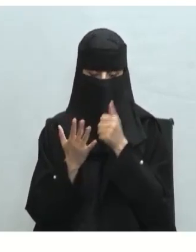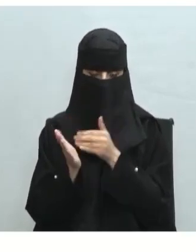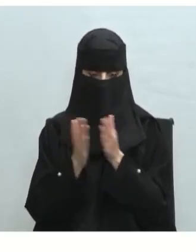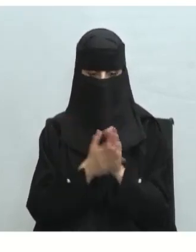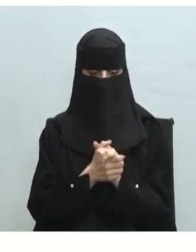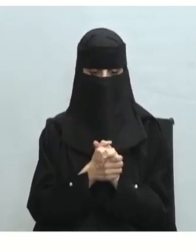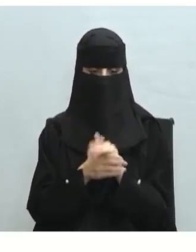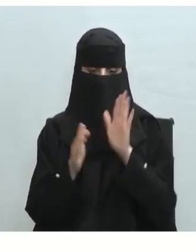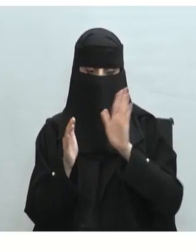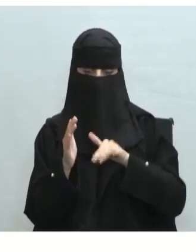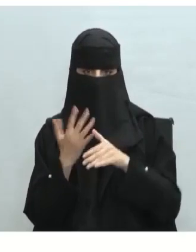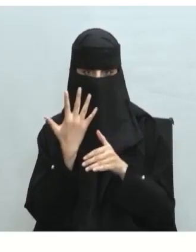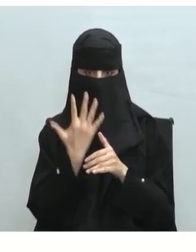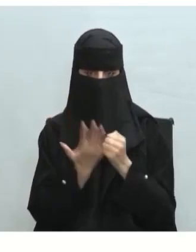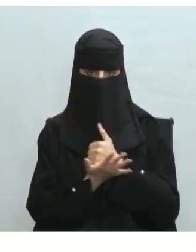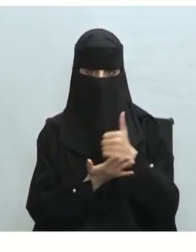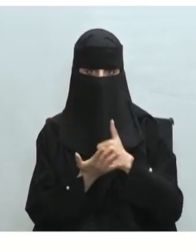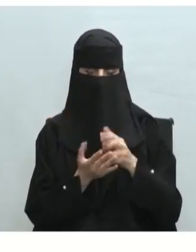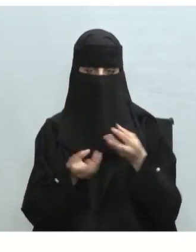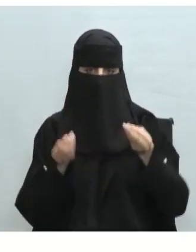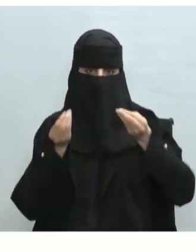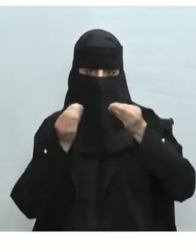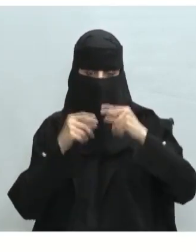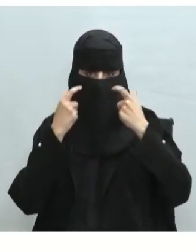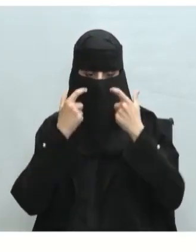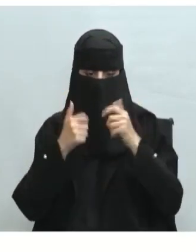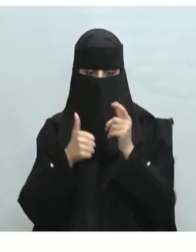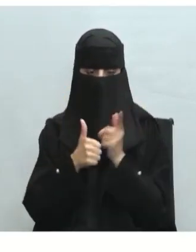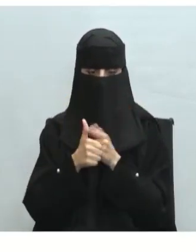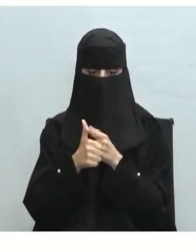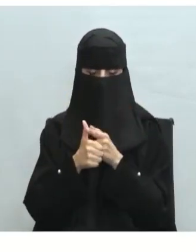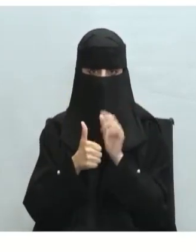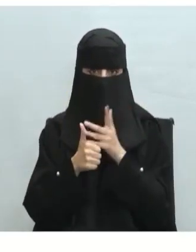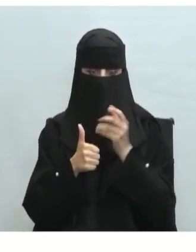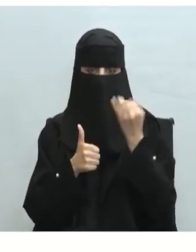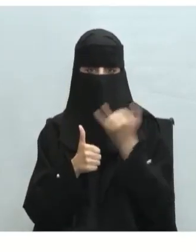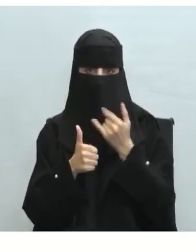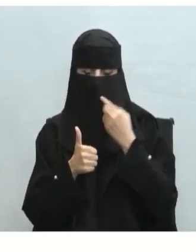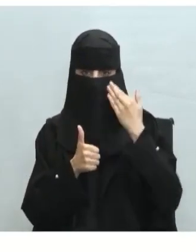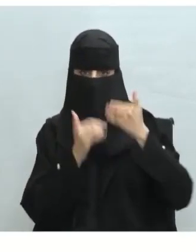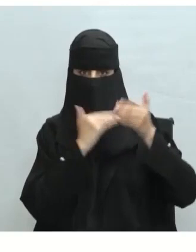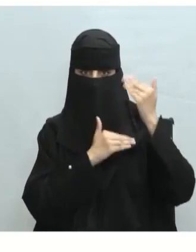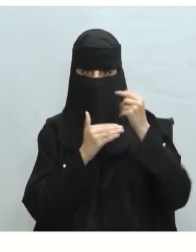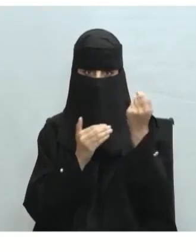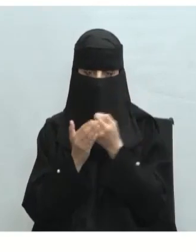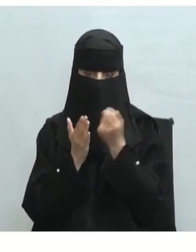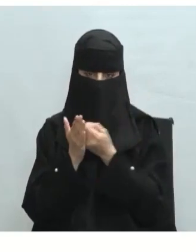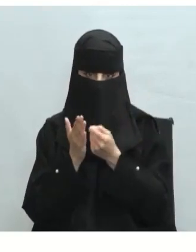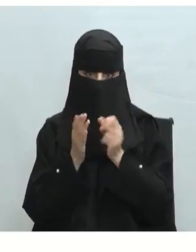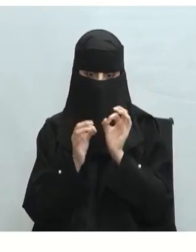لزياده التركيز والفهم هنا رسوم التذكر والاسئله ايضا جميل